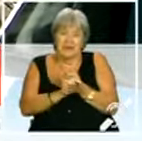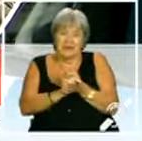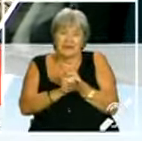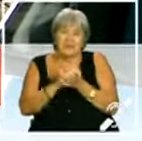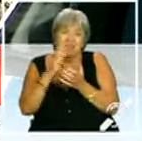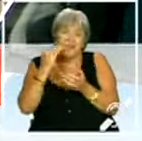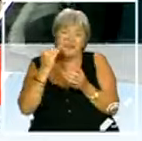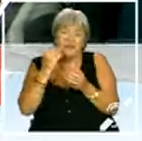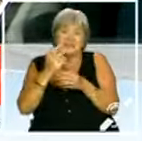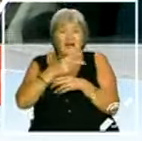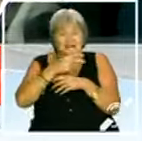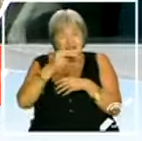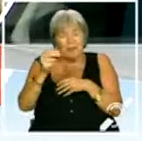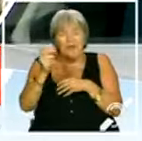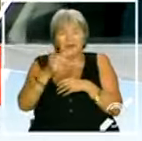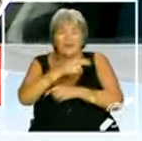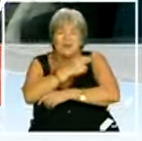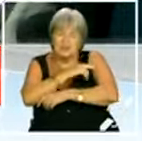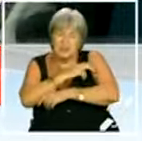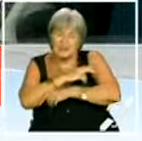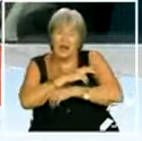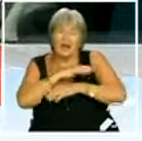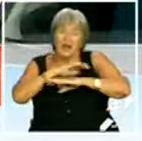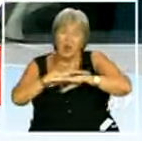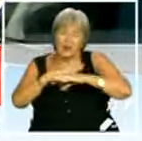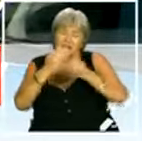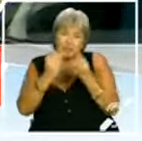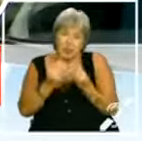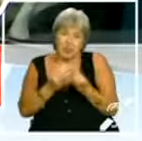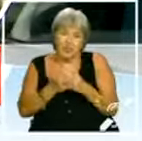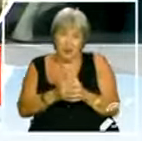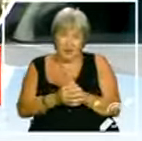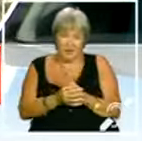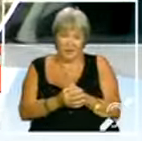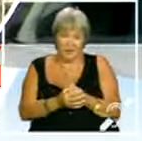până la urmă va pleca din spital în cele mai bune condiții. Atât pentru moment. La revedere!